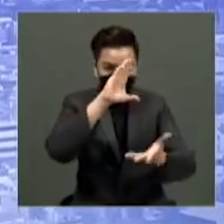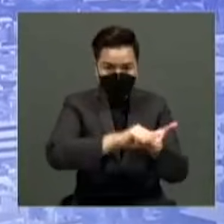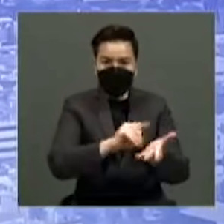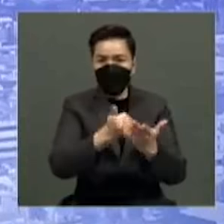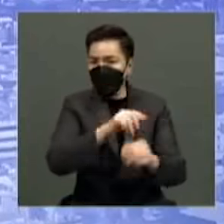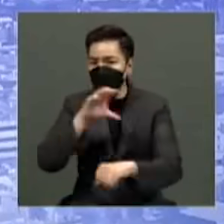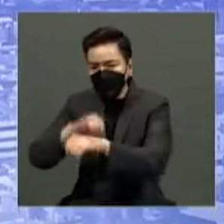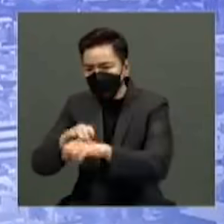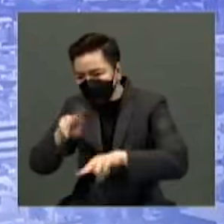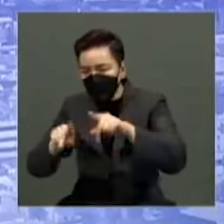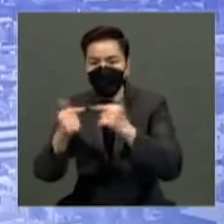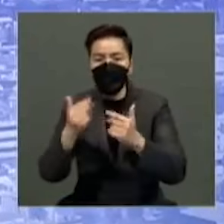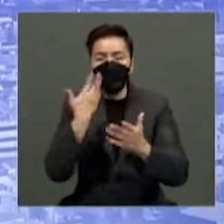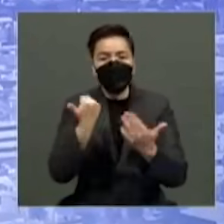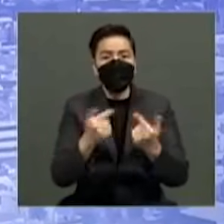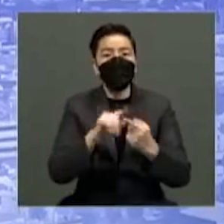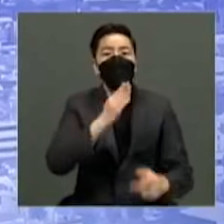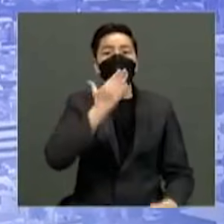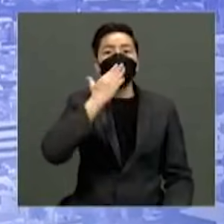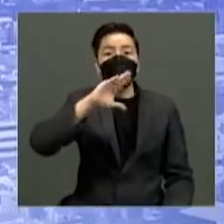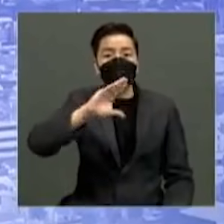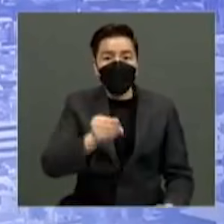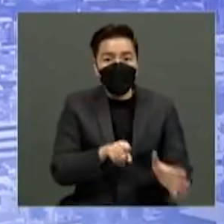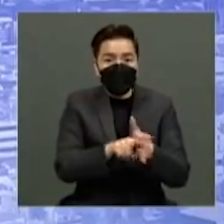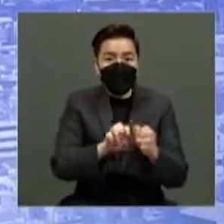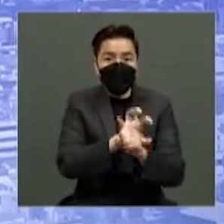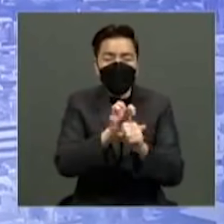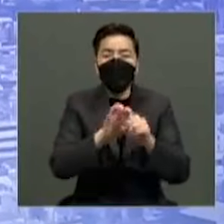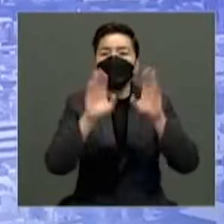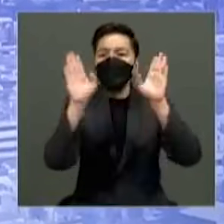สำหรับสายพันธุ์แอฟริกาใต้นะครับก็มี